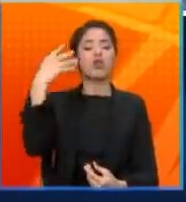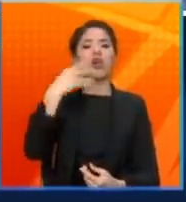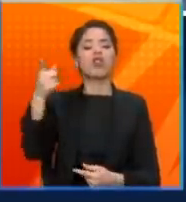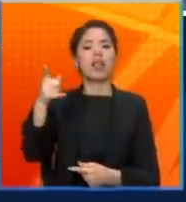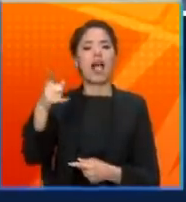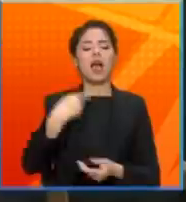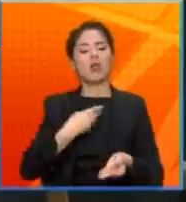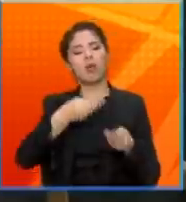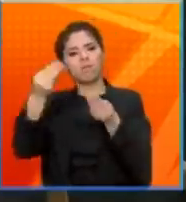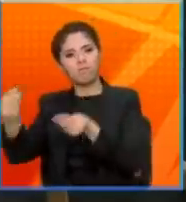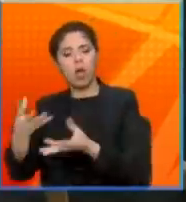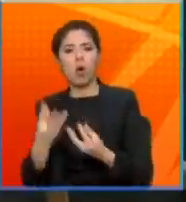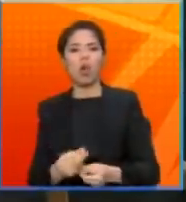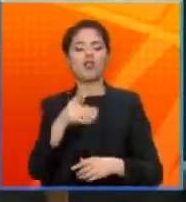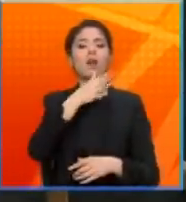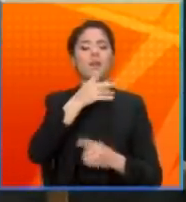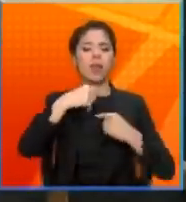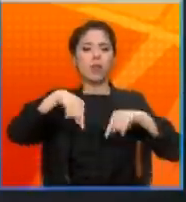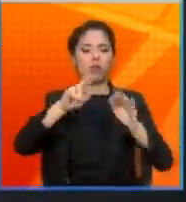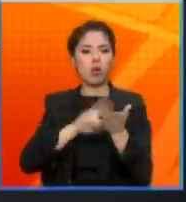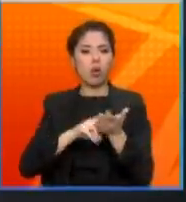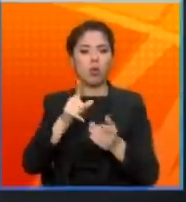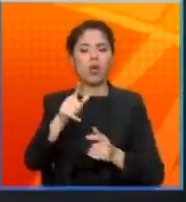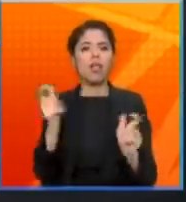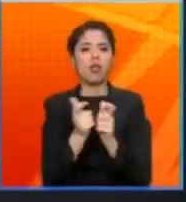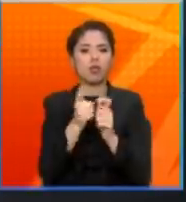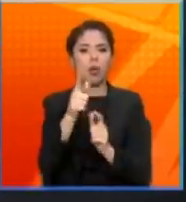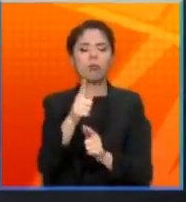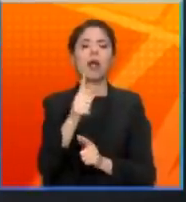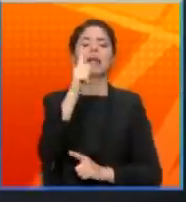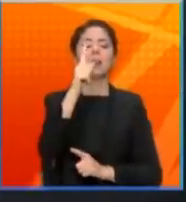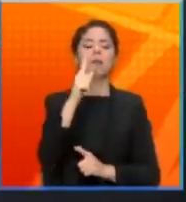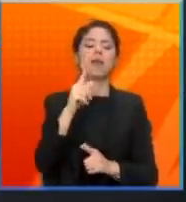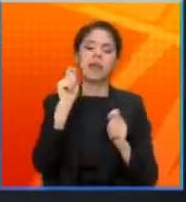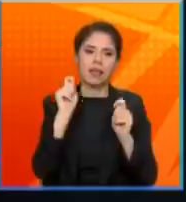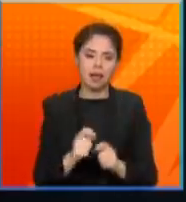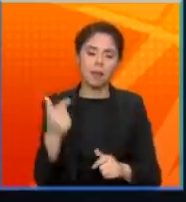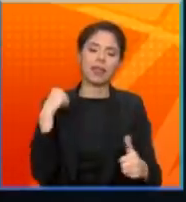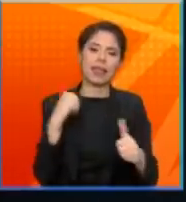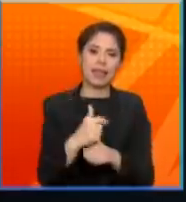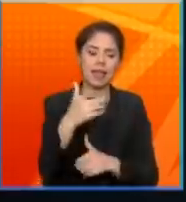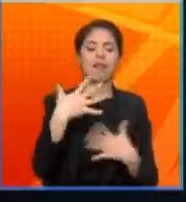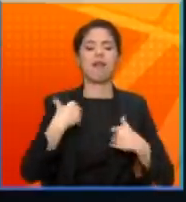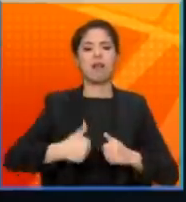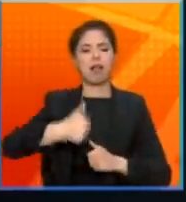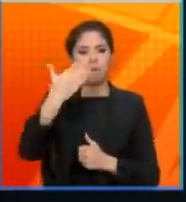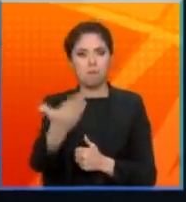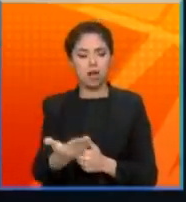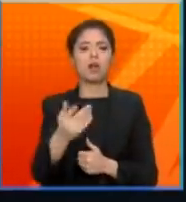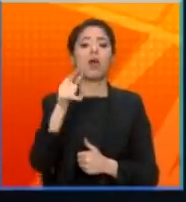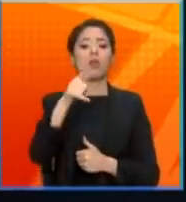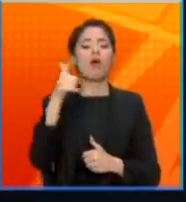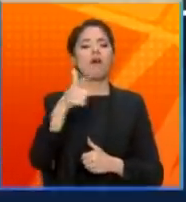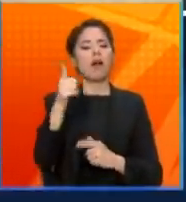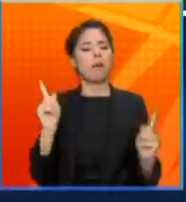Cumhurbaşkanımıza da sunulmuş olur. Bilim kurulu üyeleriyle kritik toplantılarından birini daha gerçekleştiren Sağlık Bakanı Fahrettin Koca